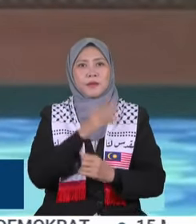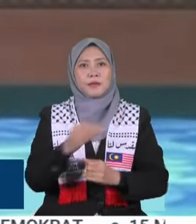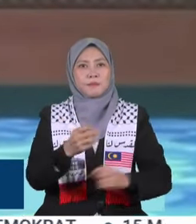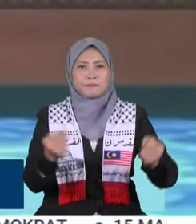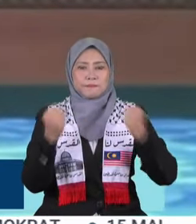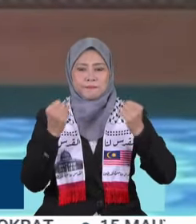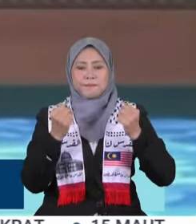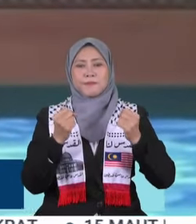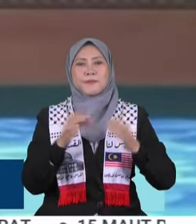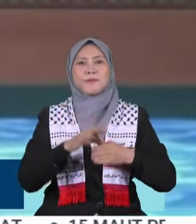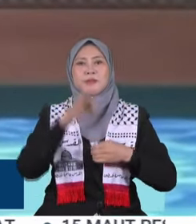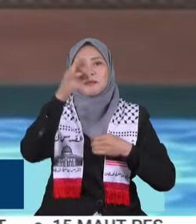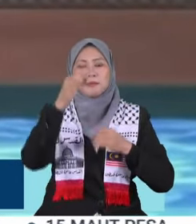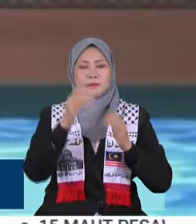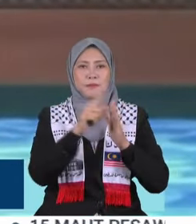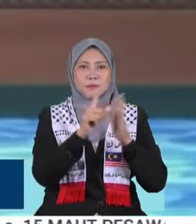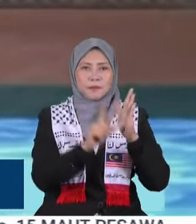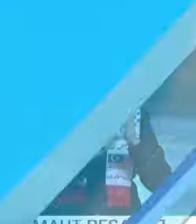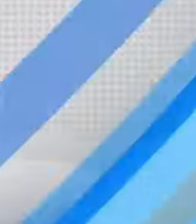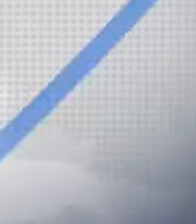memperkasa semangat perlembagaan.